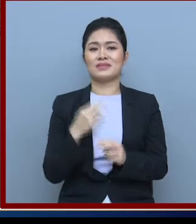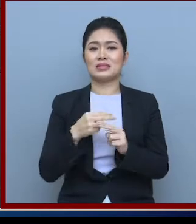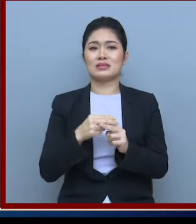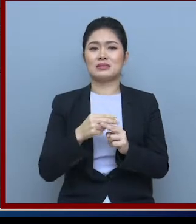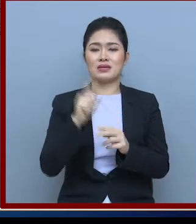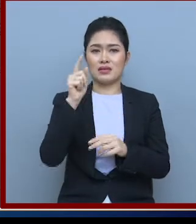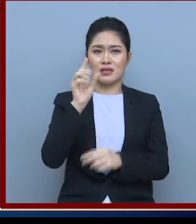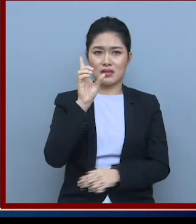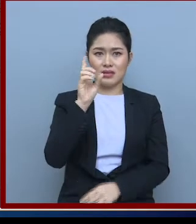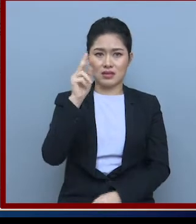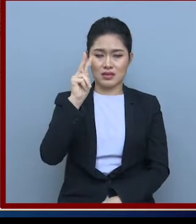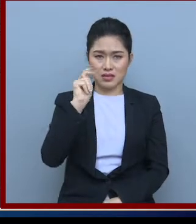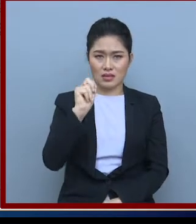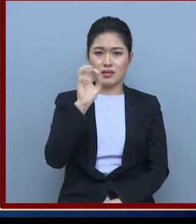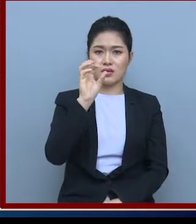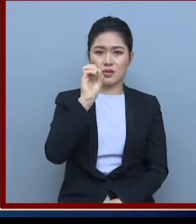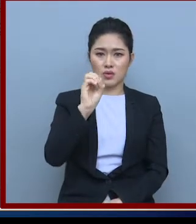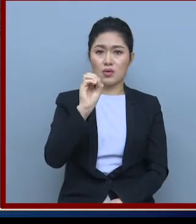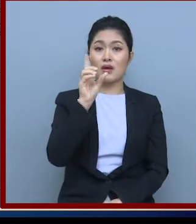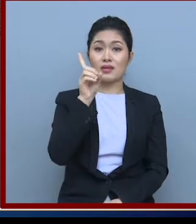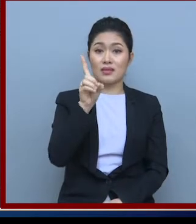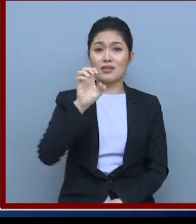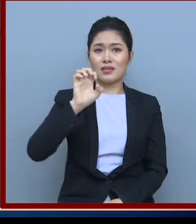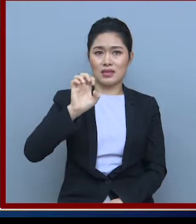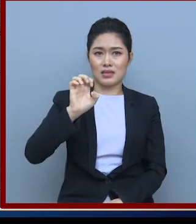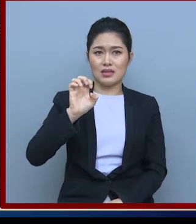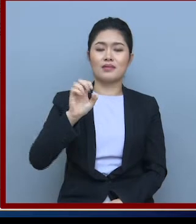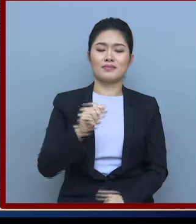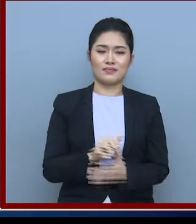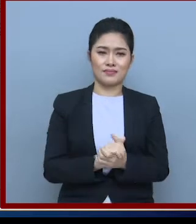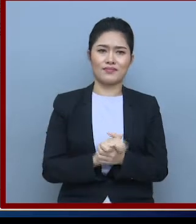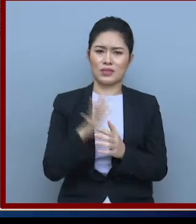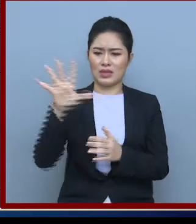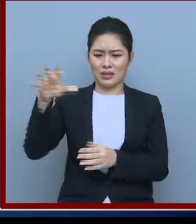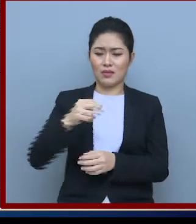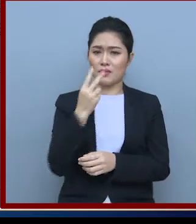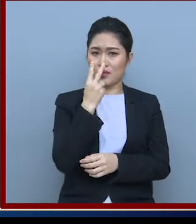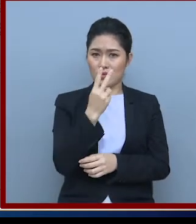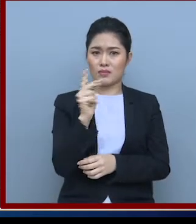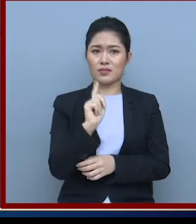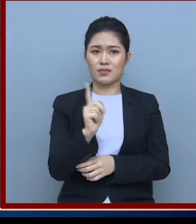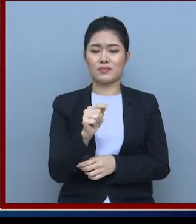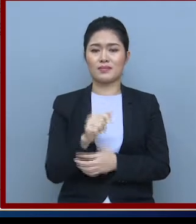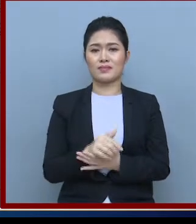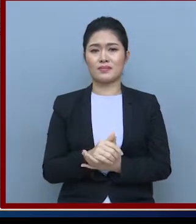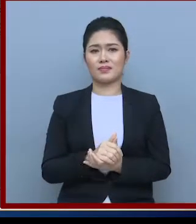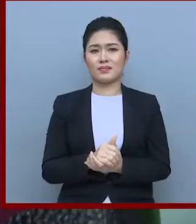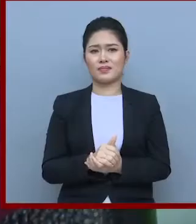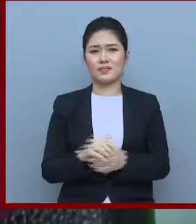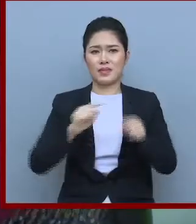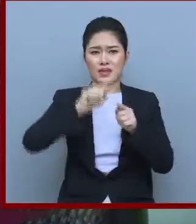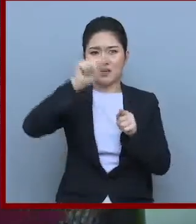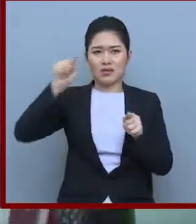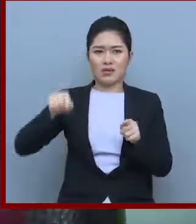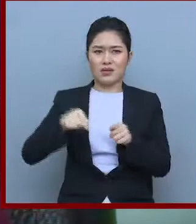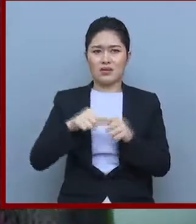เรียกว่า Node MCU เวอร์ชั่น2นะครับแต่ตัวเบสที่ผมเอามาด้วยเนี่ยก็คือมันเป็น